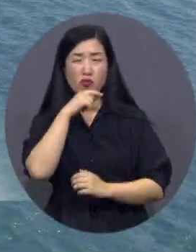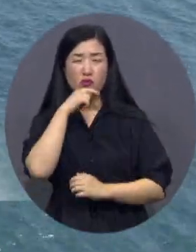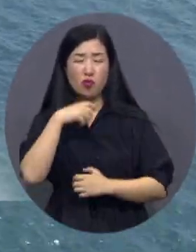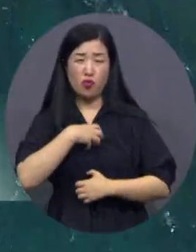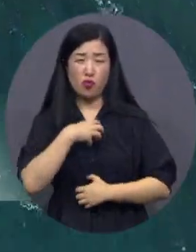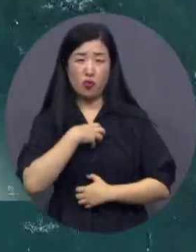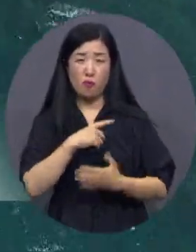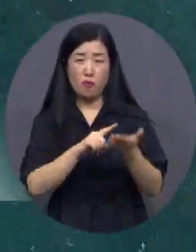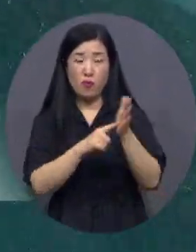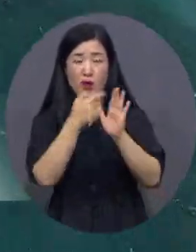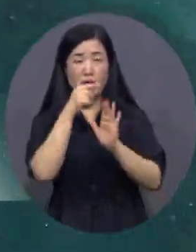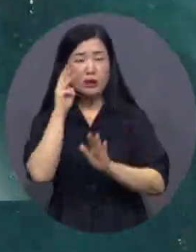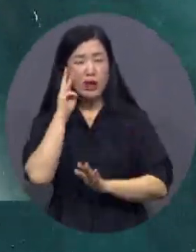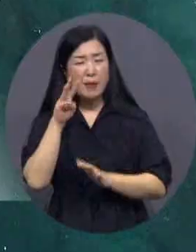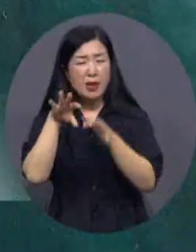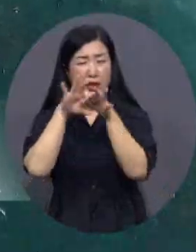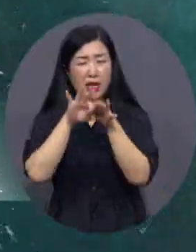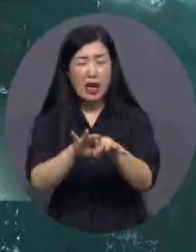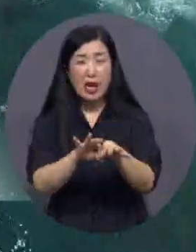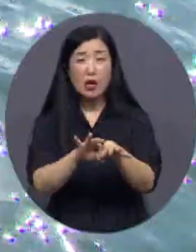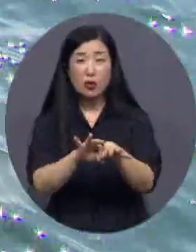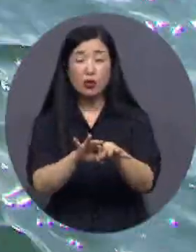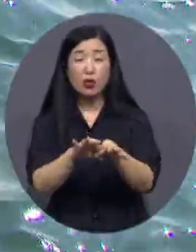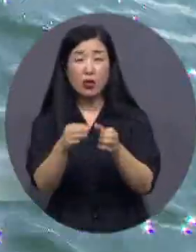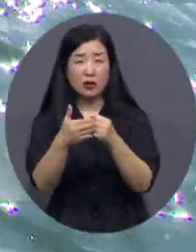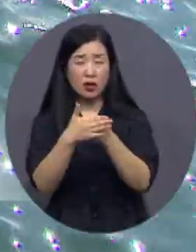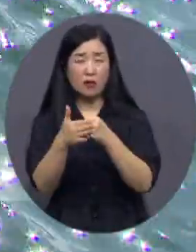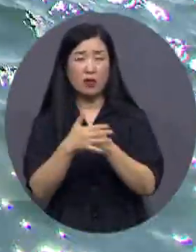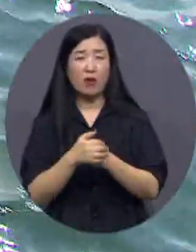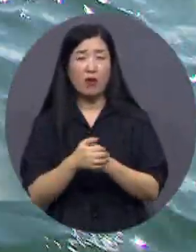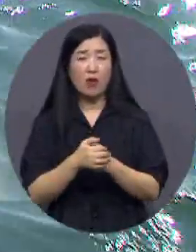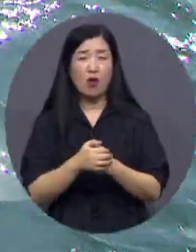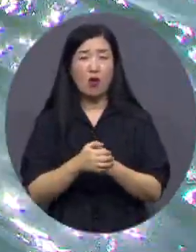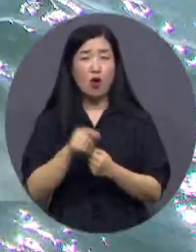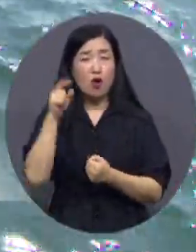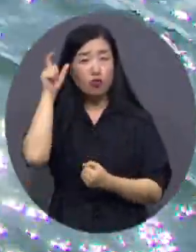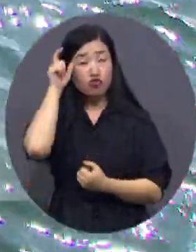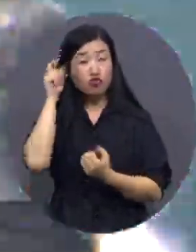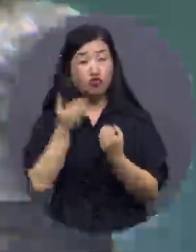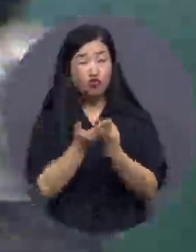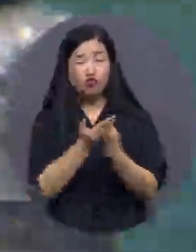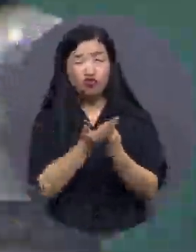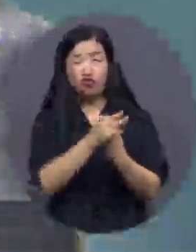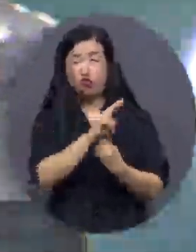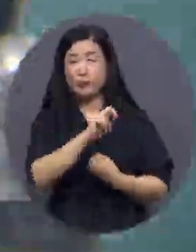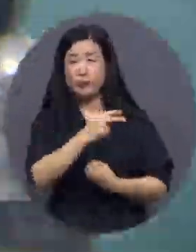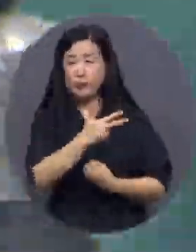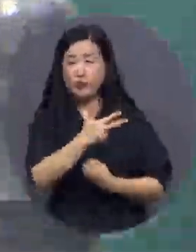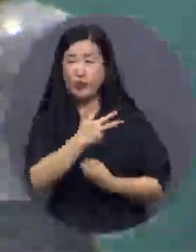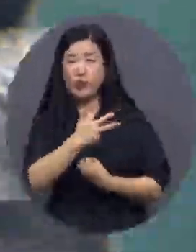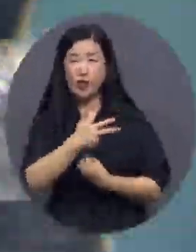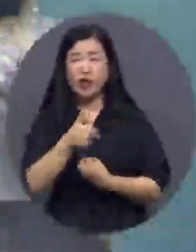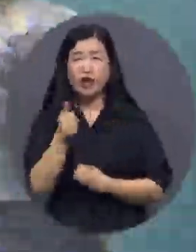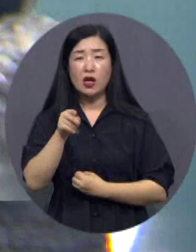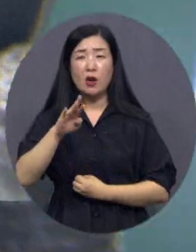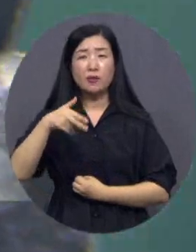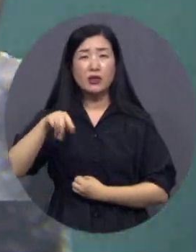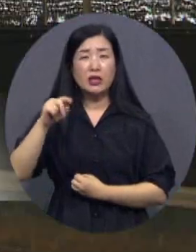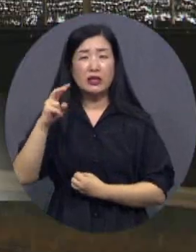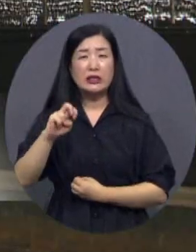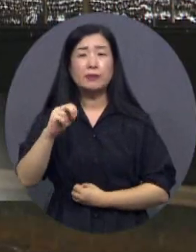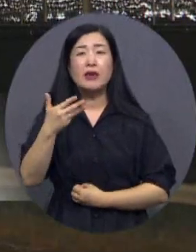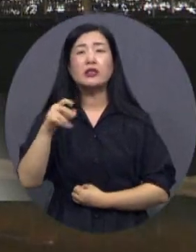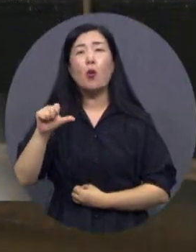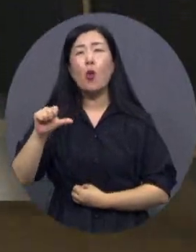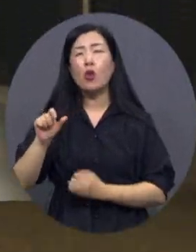수온이 3일 이상 지속될 때 내려지는데 우도는 29.7도 협재는 28.5도까지 올랐습니다